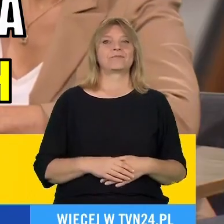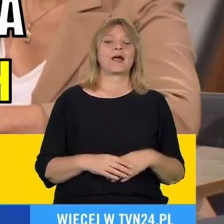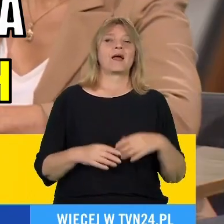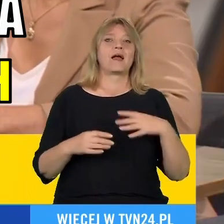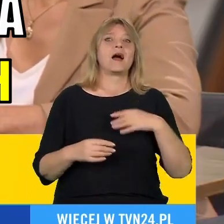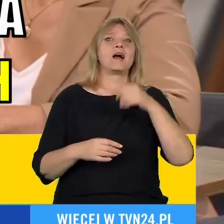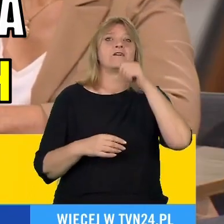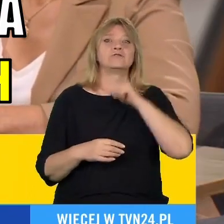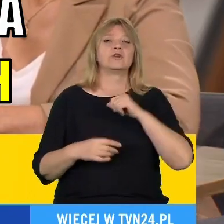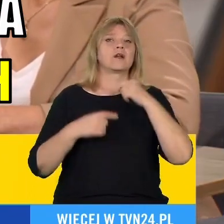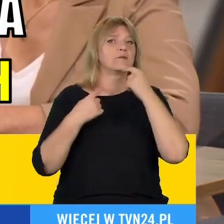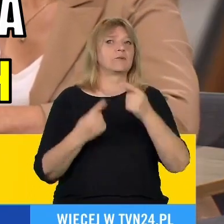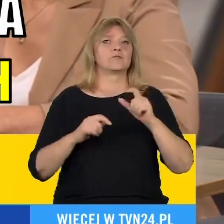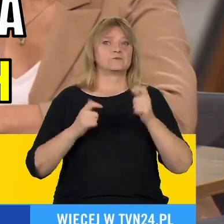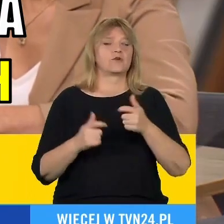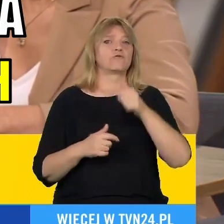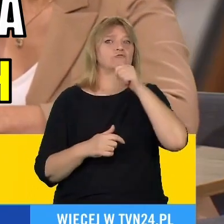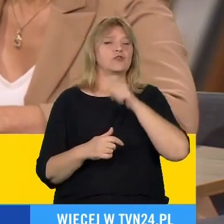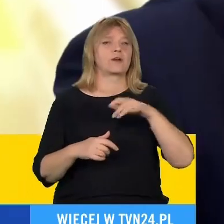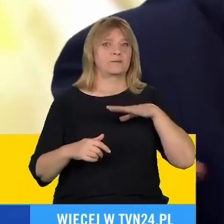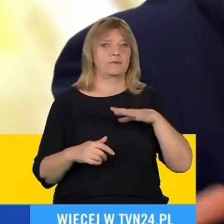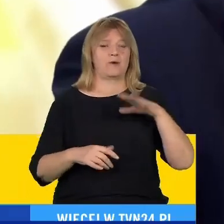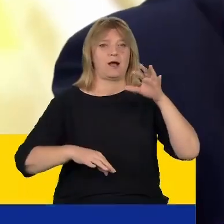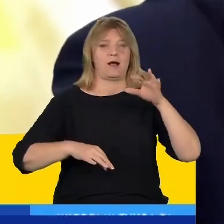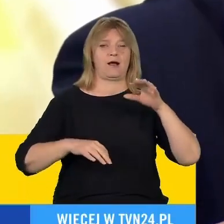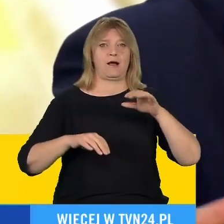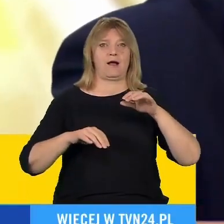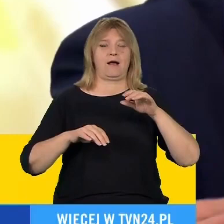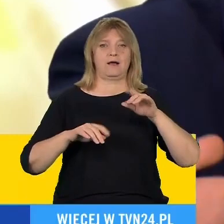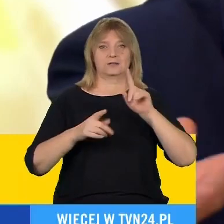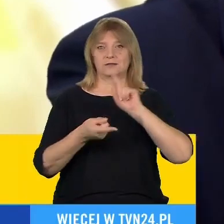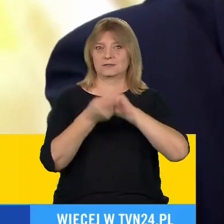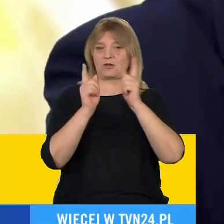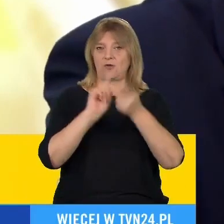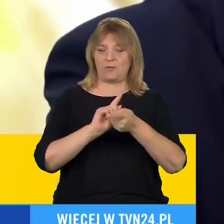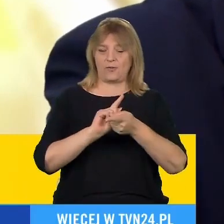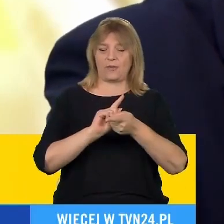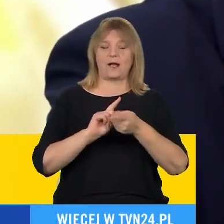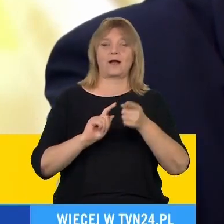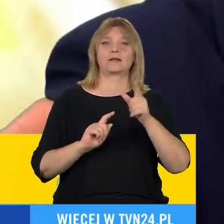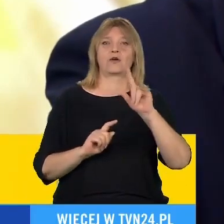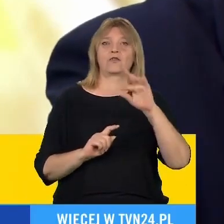że wczoraj odbyła się wielka konwencja Konfederacji w Katowicach. Nagranie pewnie nie